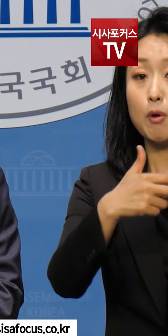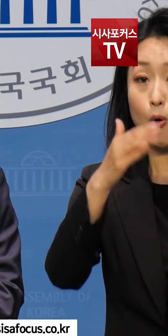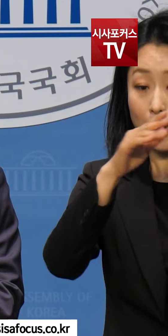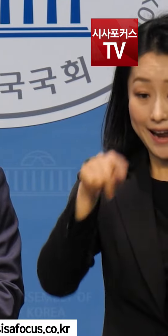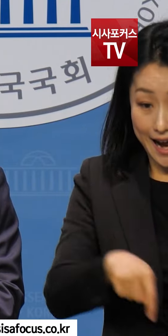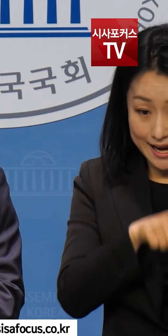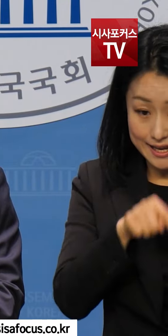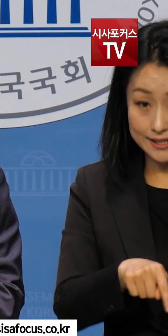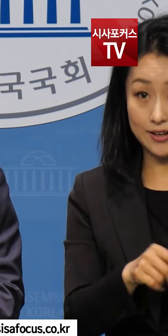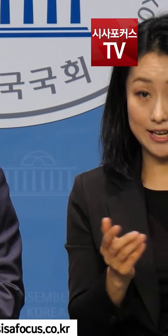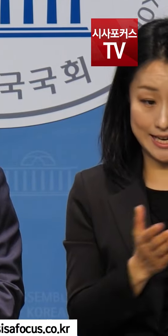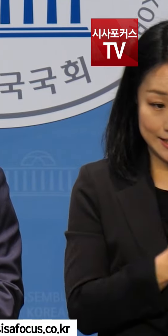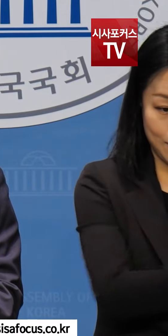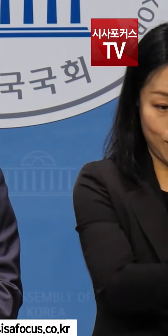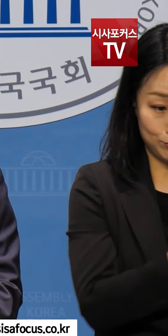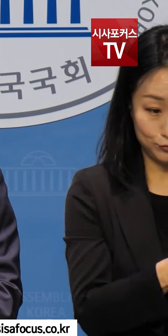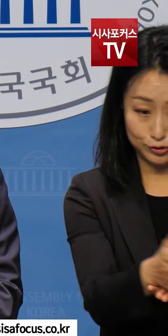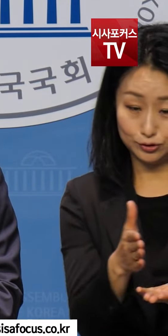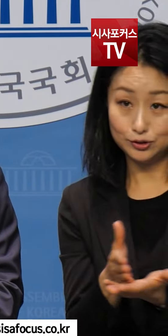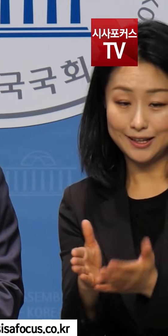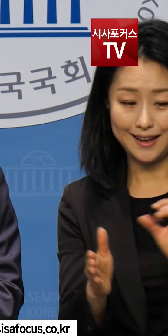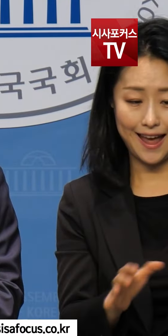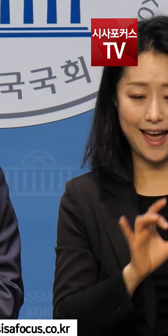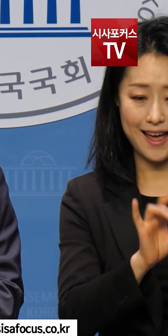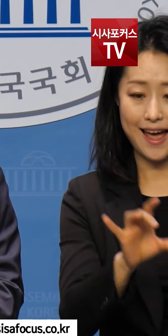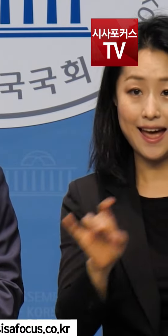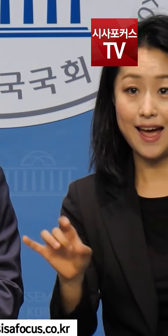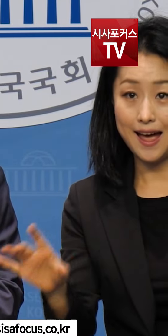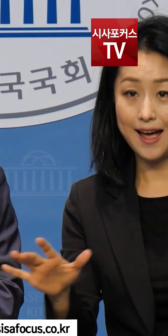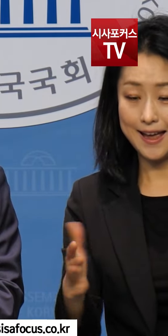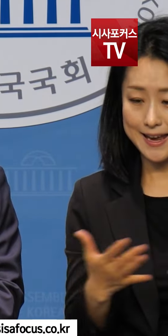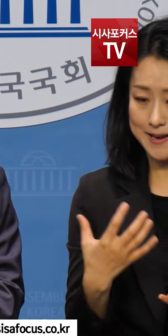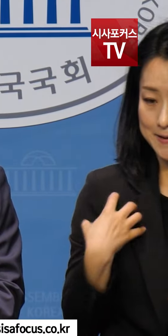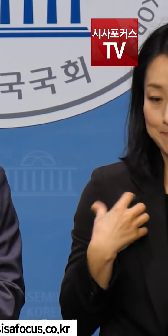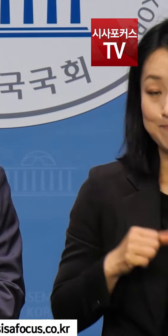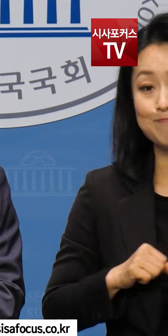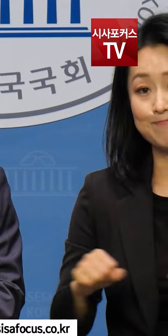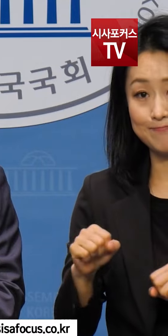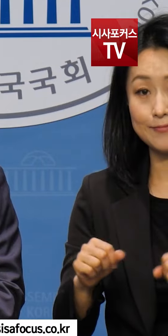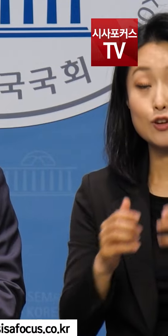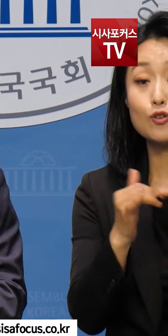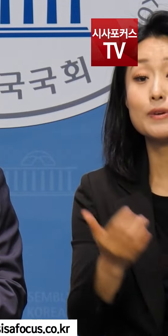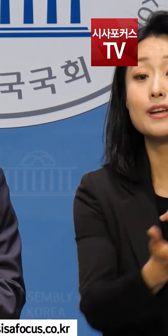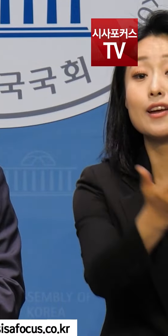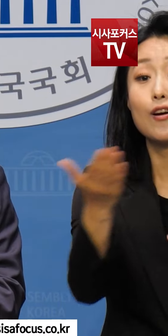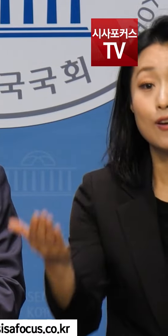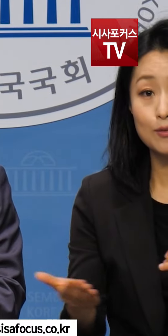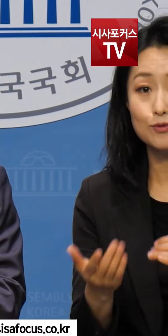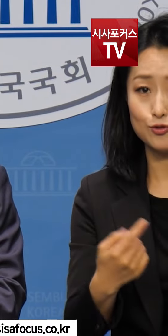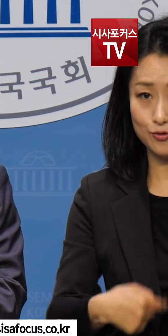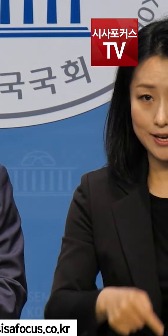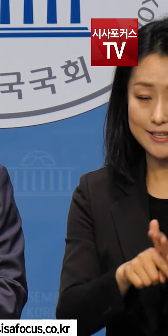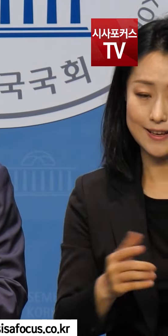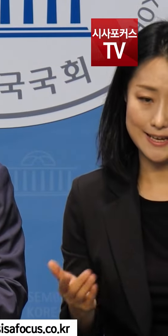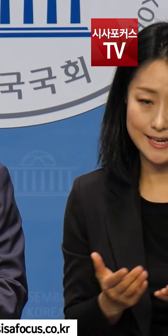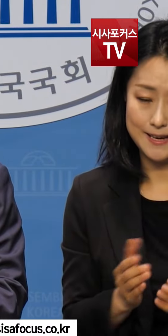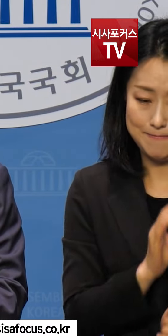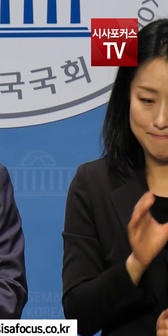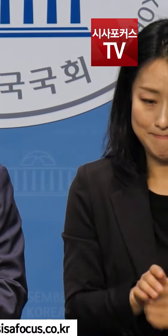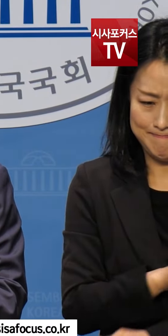보건의료인력들이 각자의 역량을 발휘하여 국민 건강에 이바지할 수 있도록 할 것입니다.